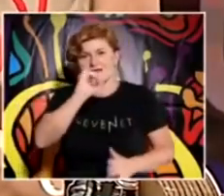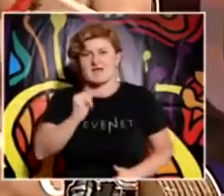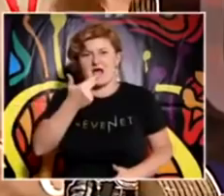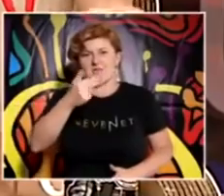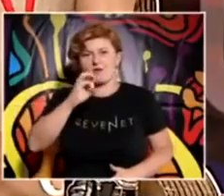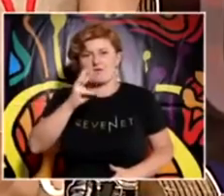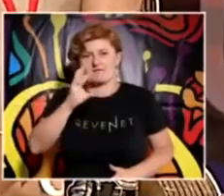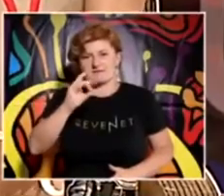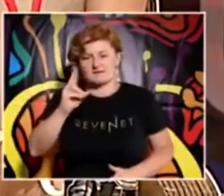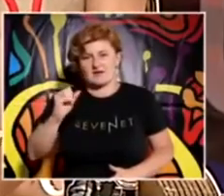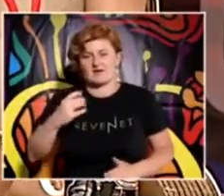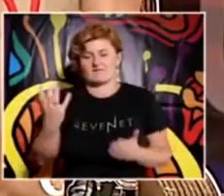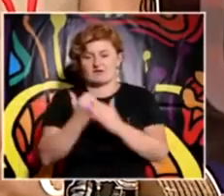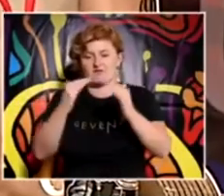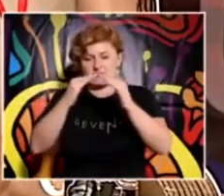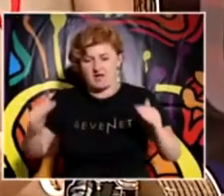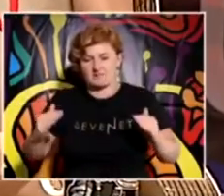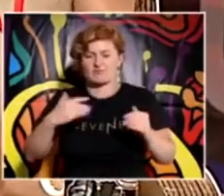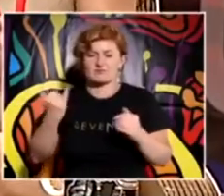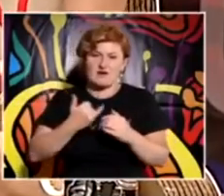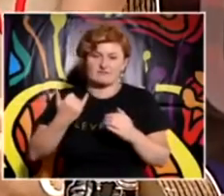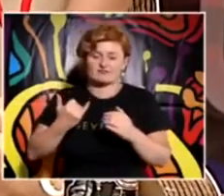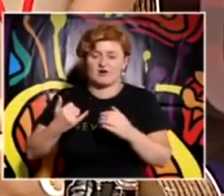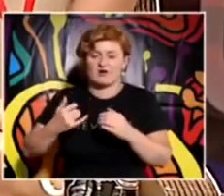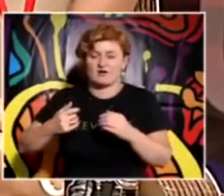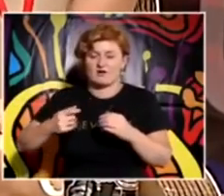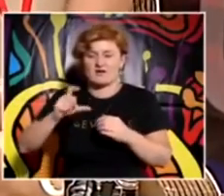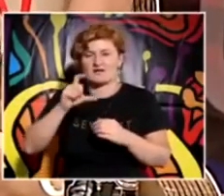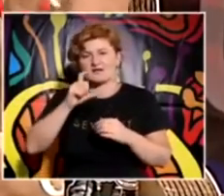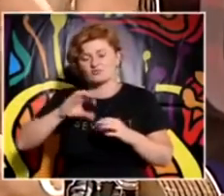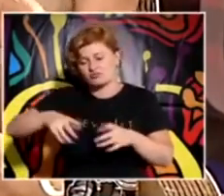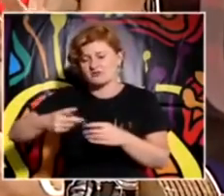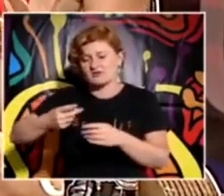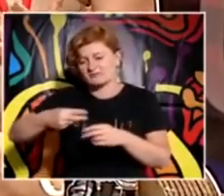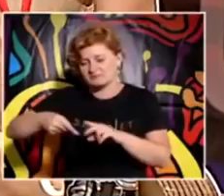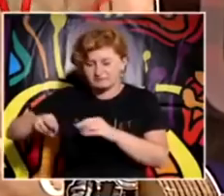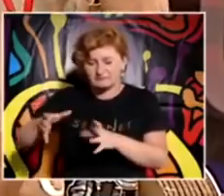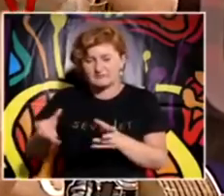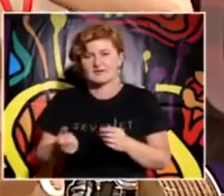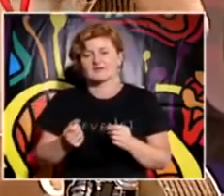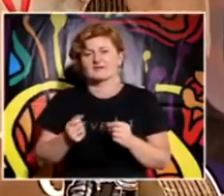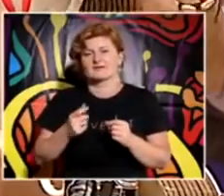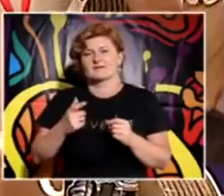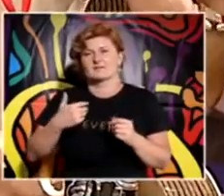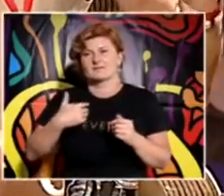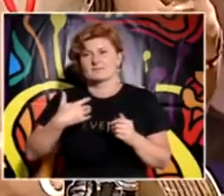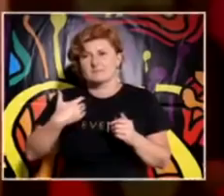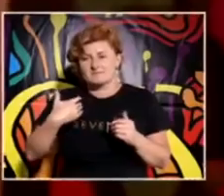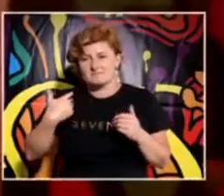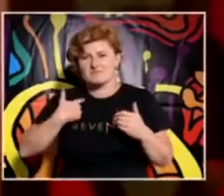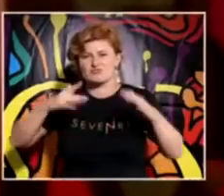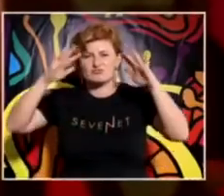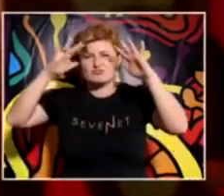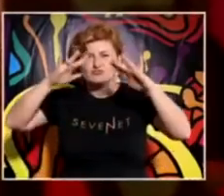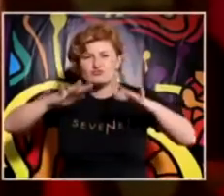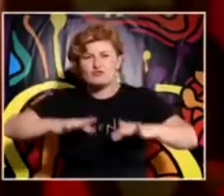namiot, sprzęt kempingowy, który zawsze nam zalega w domu i to było niesamowite doznanie. Napadało wtedy naprawdę dużo